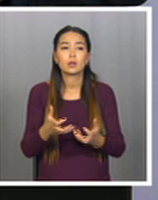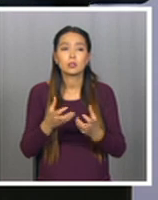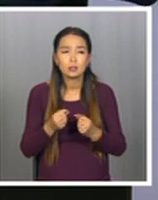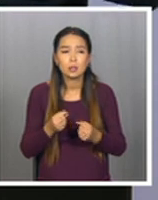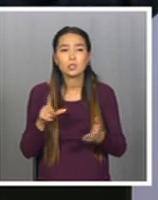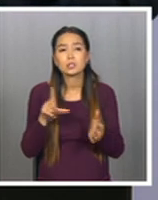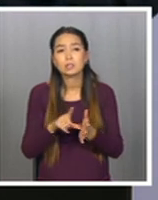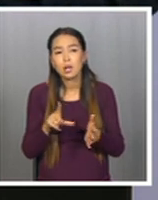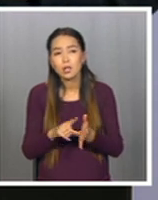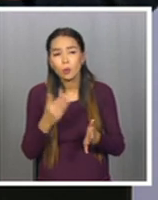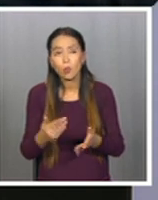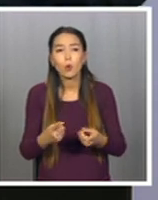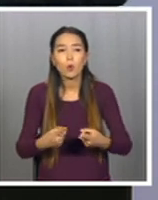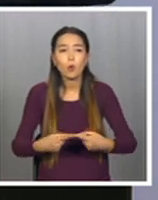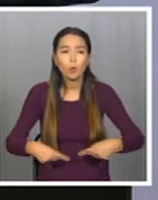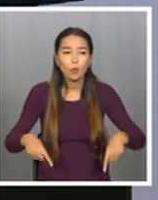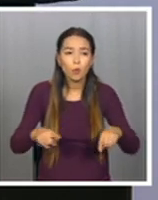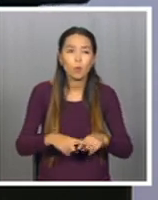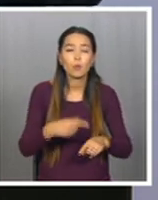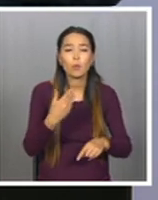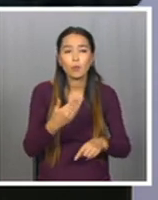негізінде қоғамның қорғалмаған бөліктерін